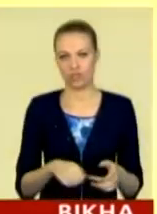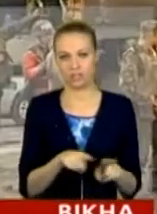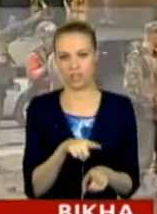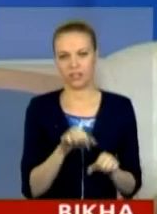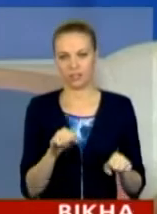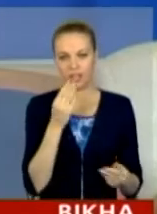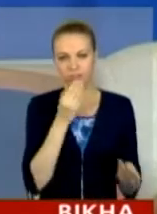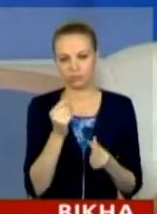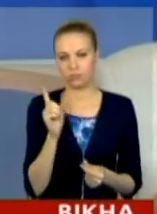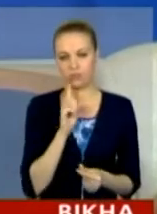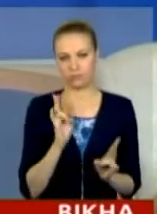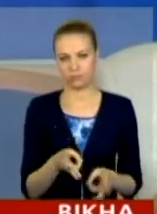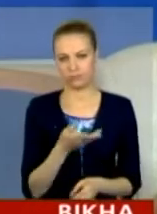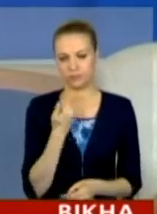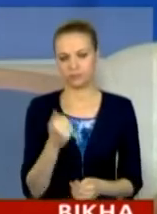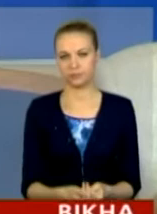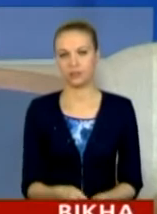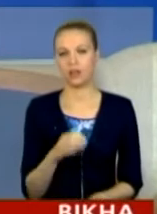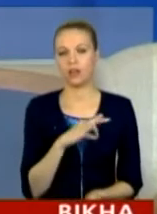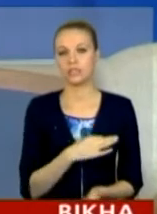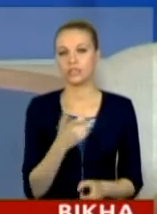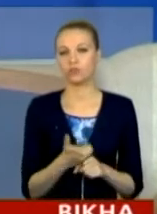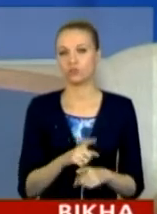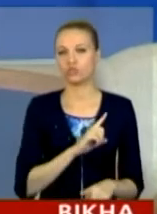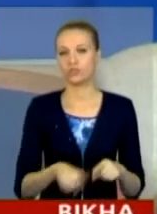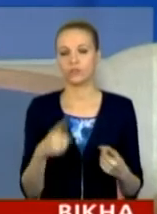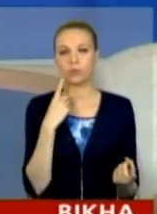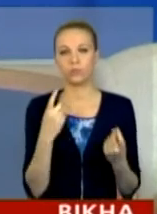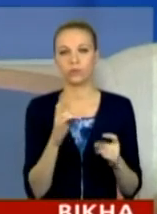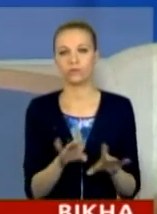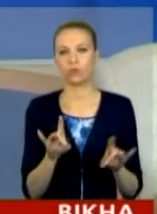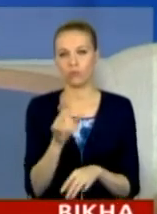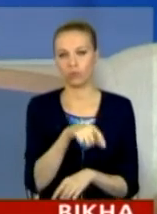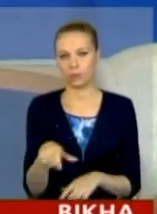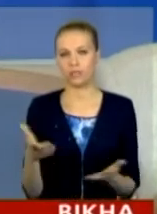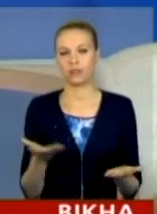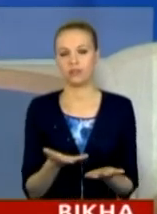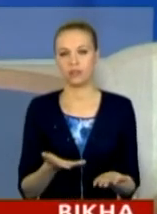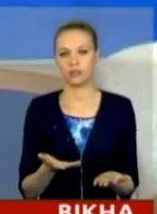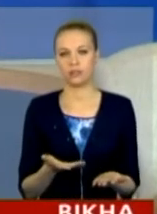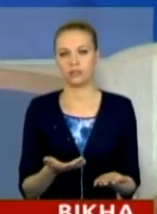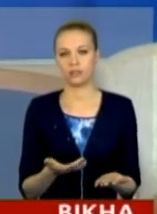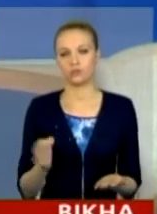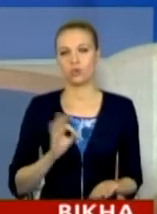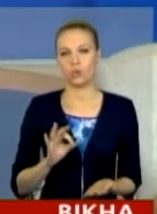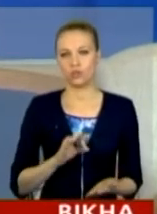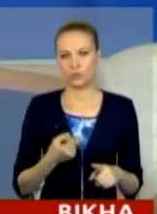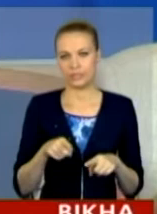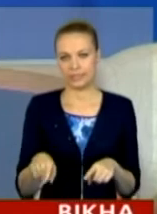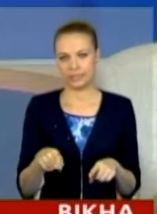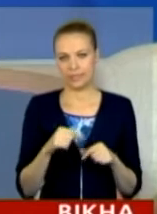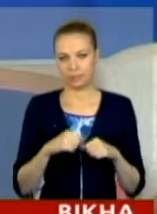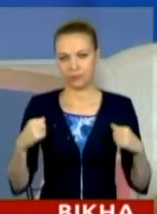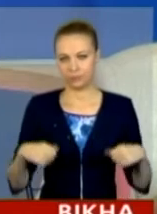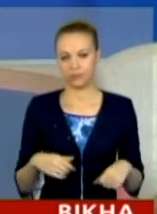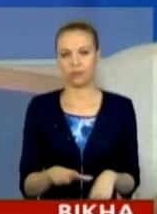захист підробку поки що не постраждав. Оперативниками і слідством дуже швидко проінформовано громадян, які безпосередньо користуються цими предметами